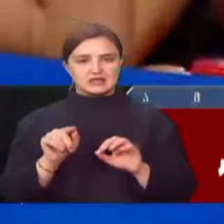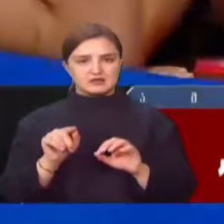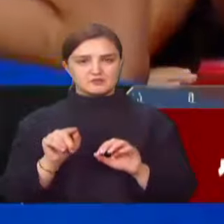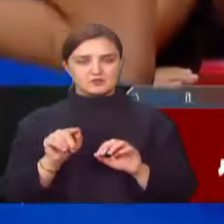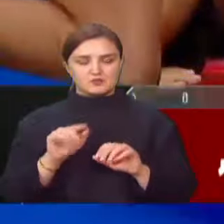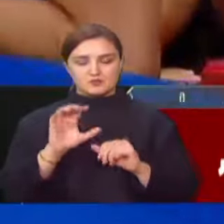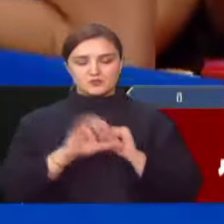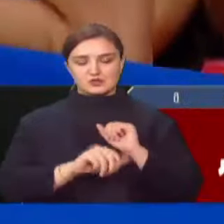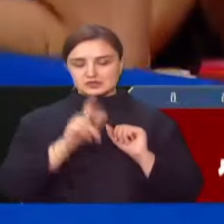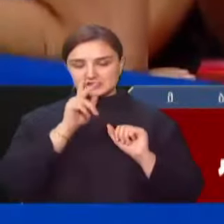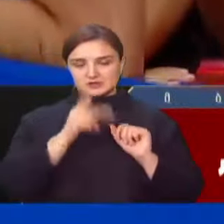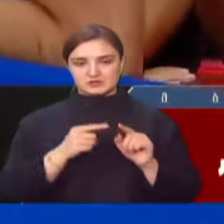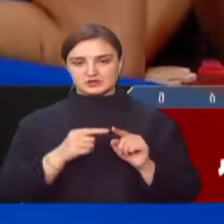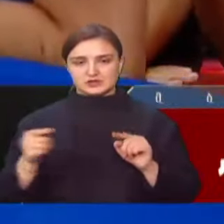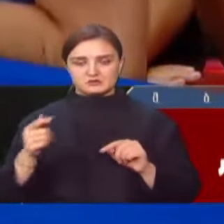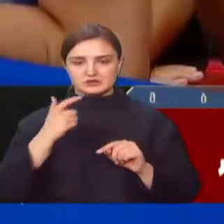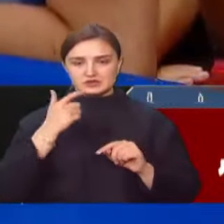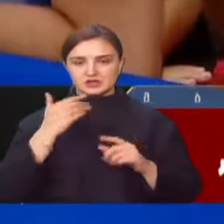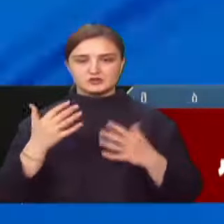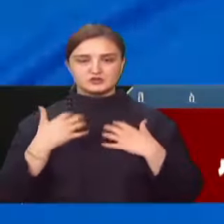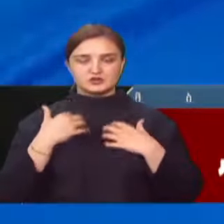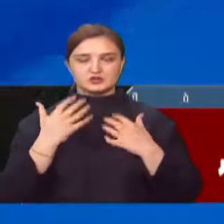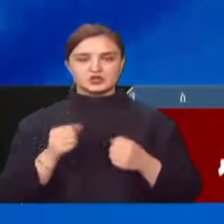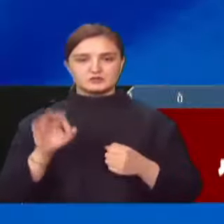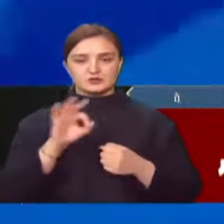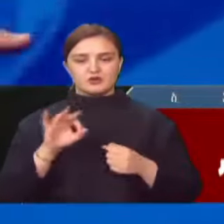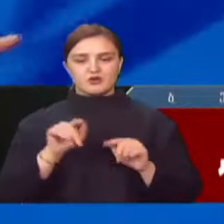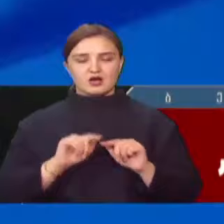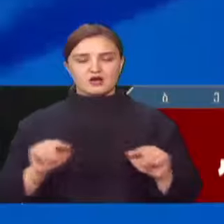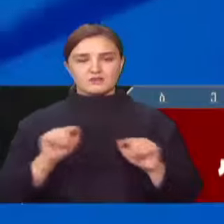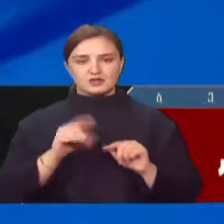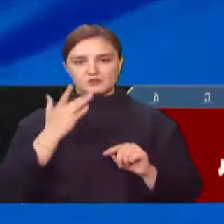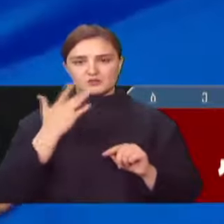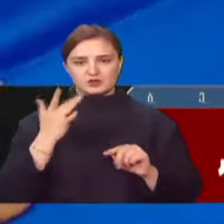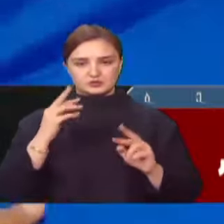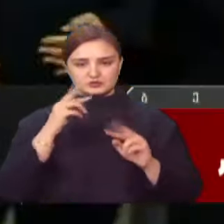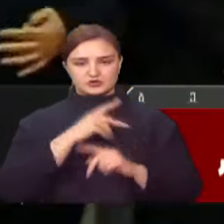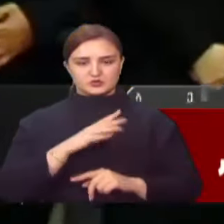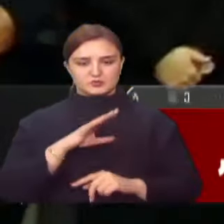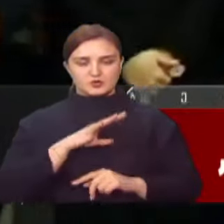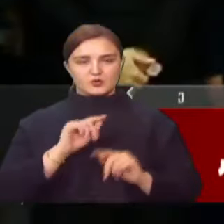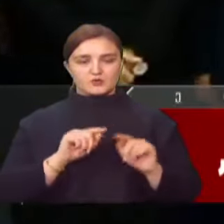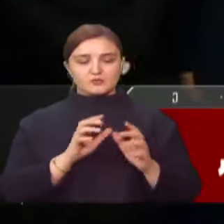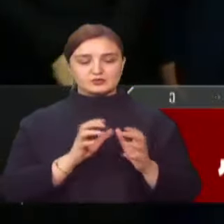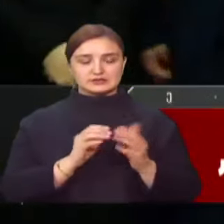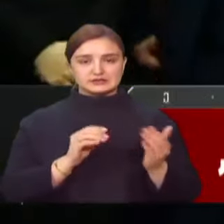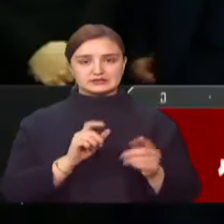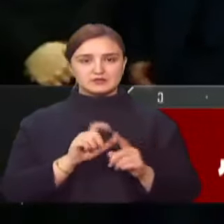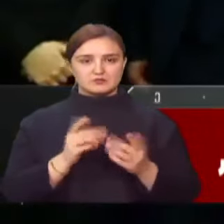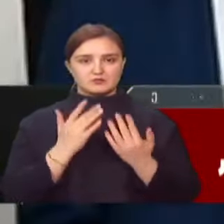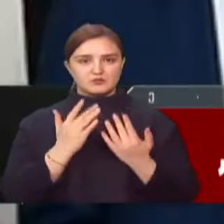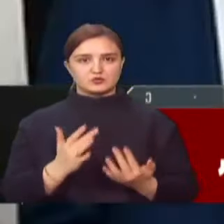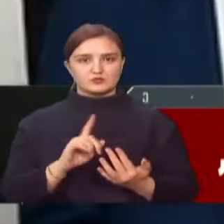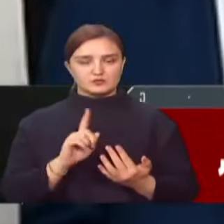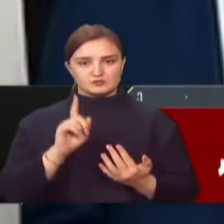ბოლო სამი წლის განმავლობაში მიხელ სააკაშვილის ჯანმრთელობაზე წარმოებული კამპანია პოლიტიკური შეცდომა იყო. ოპოზიციის ნაწილმა ისიც მოითხოვა,